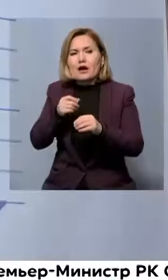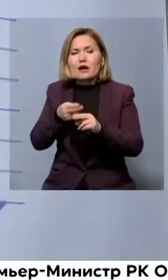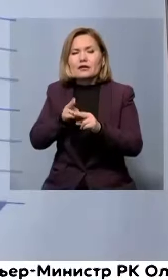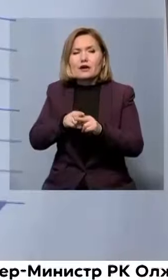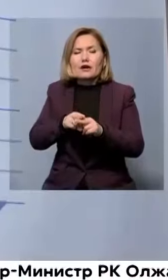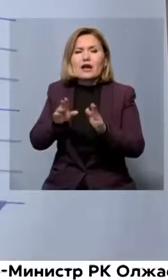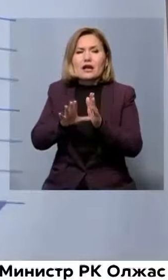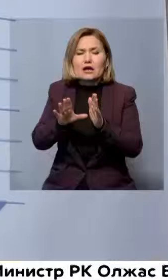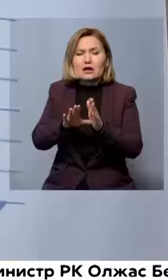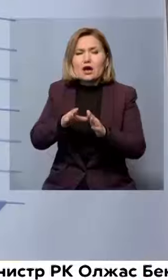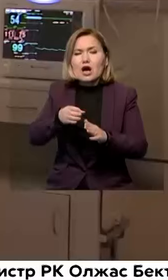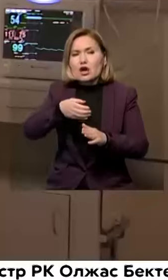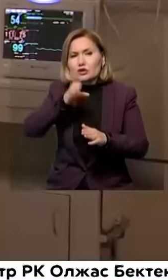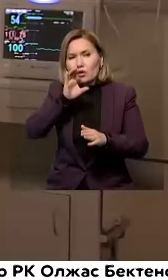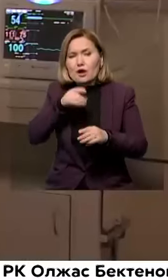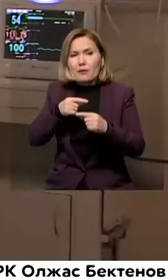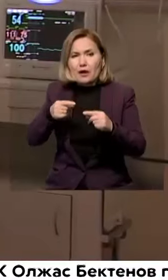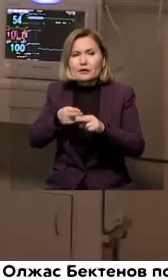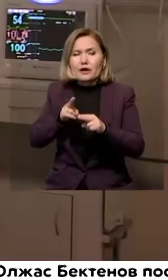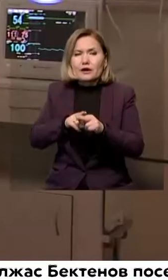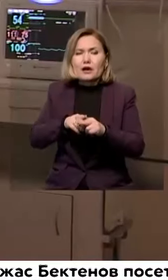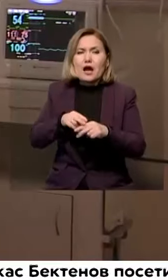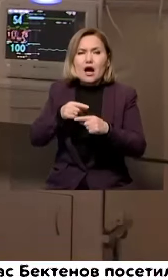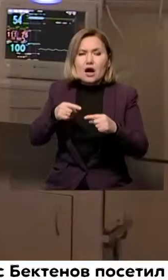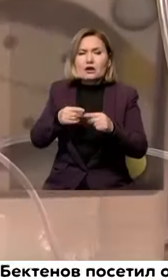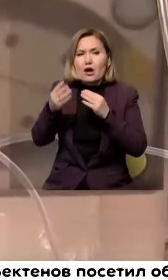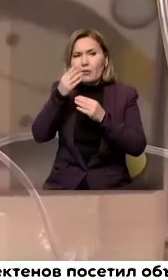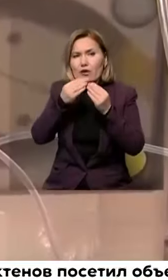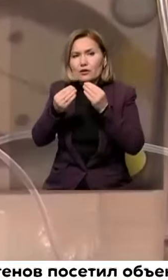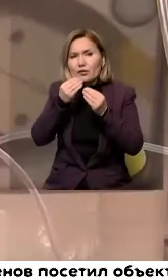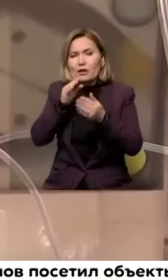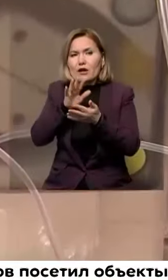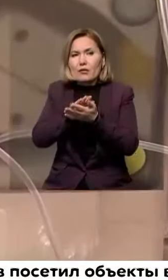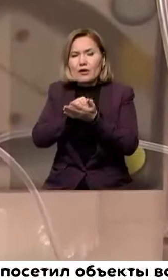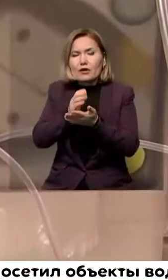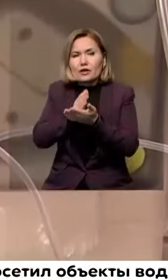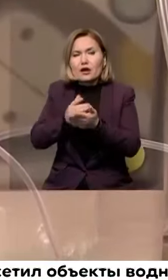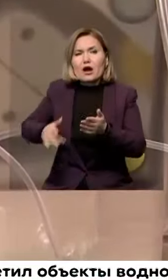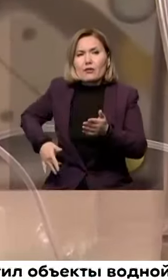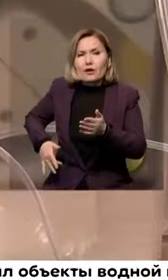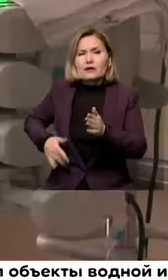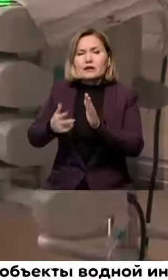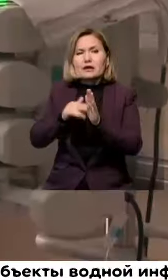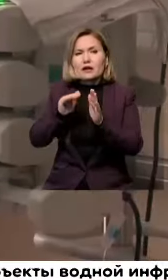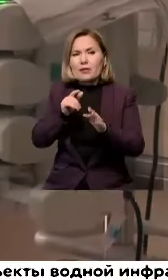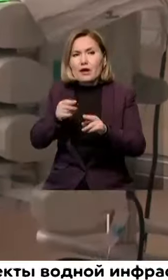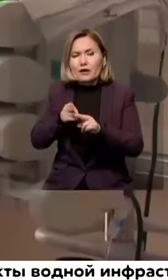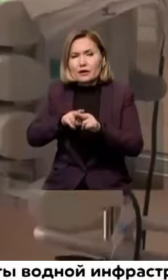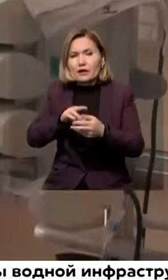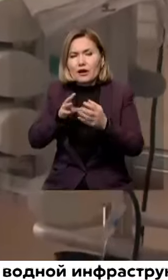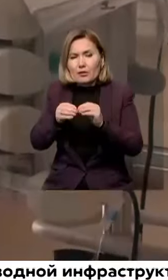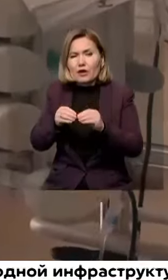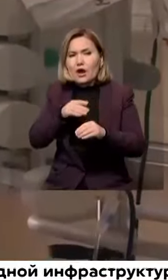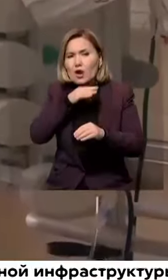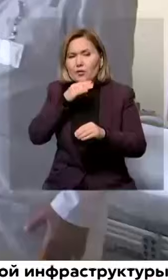газдалған сусындарды, анальгетиктерді, диеталық қоспаларды пайдалану себеп болып отыр. Қазір 8000-нан астам адам гемодиализге